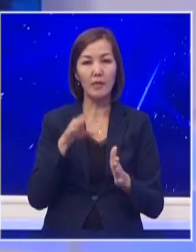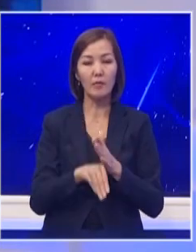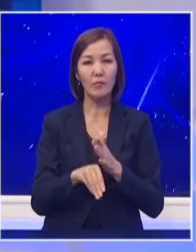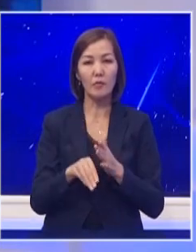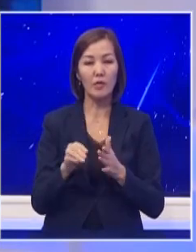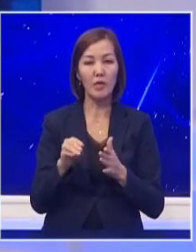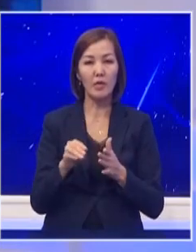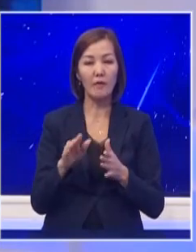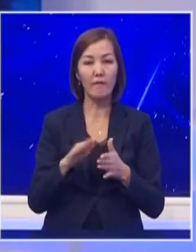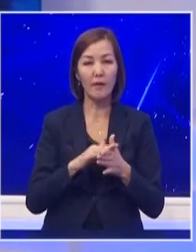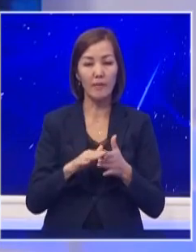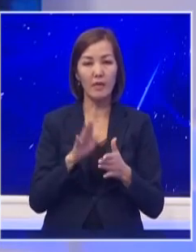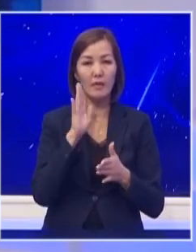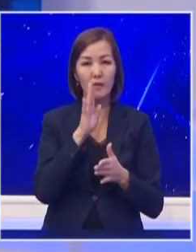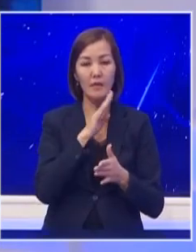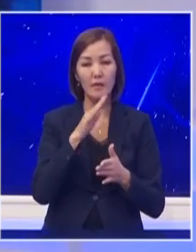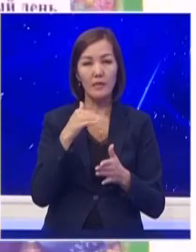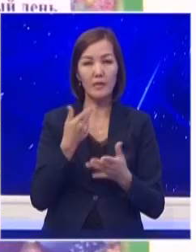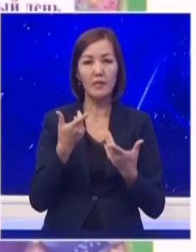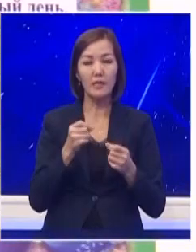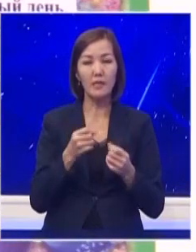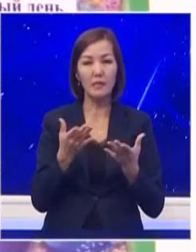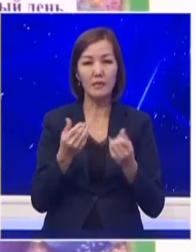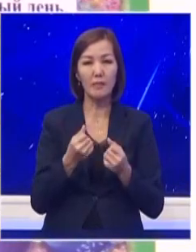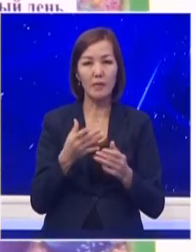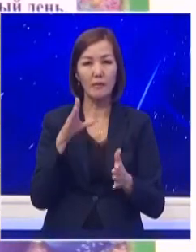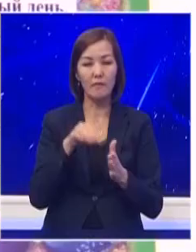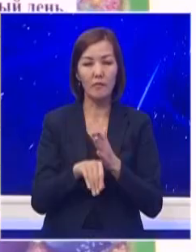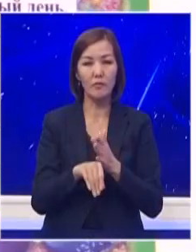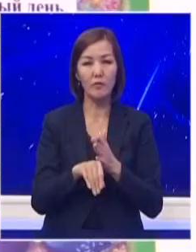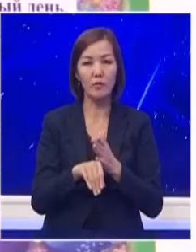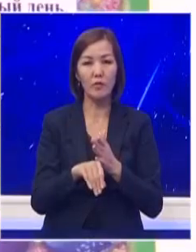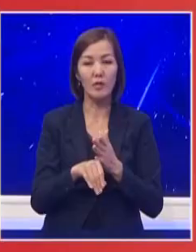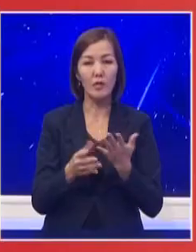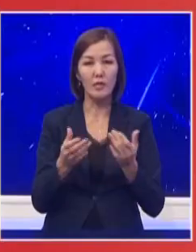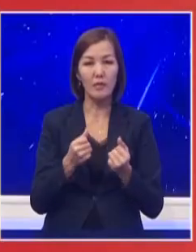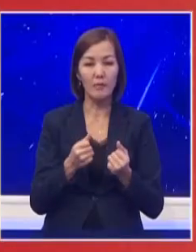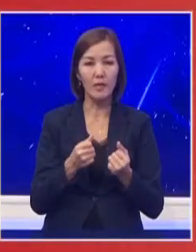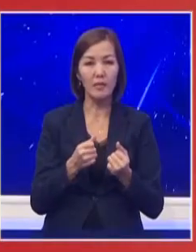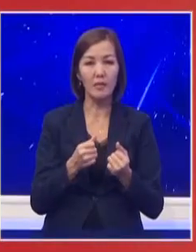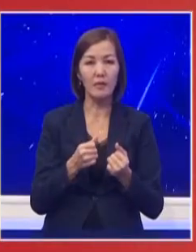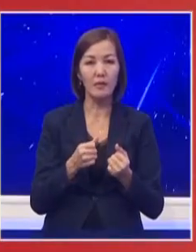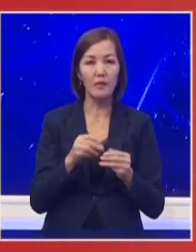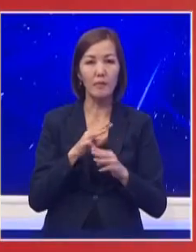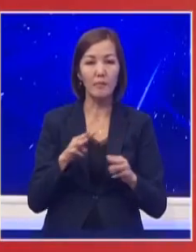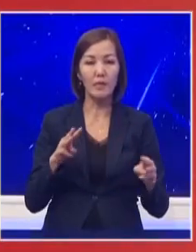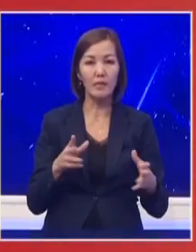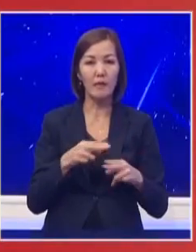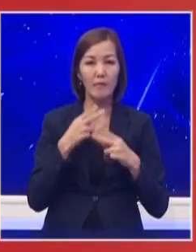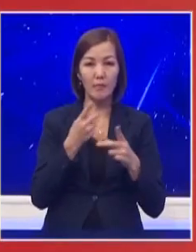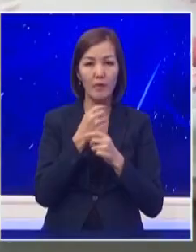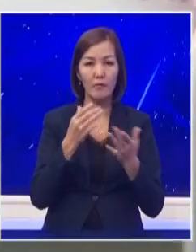данные родителей а затем выбрать Сон где родители хотели бы забрать документ в печатном варианте в минздраве предупреждает что при оформлении